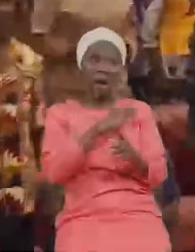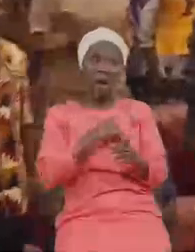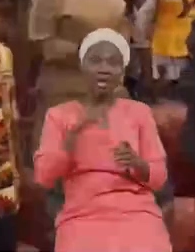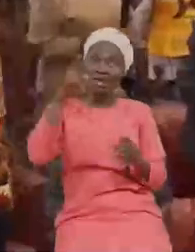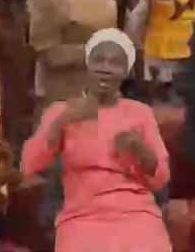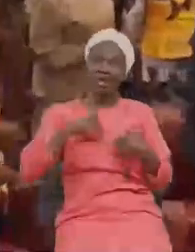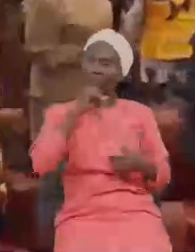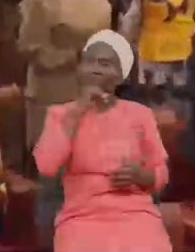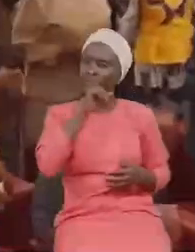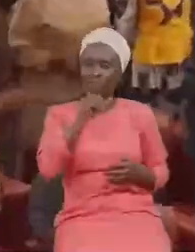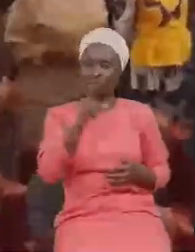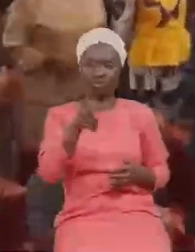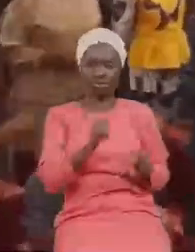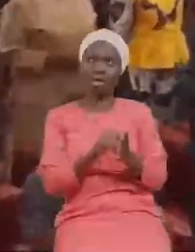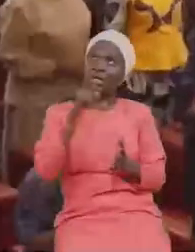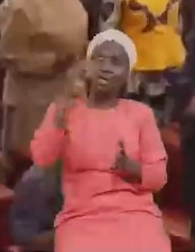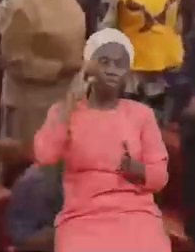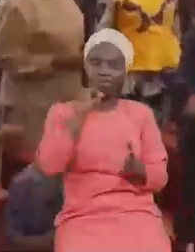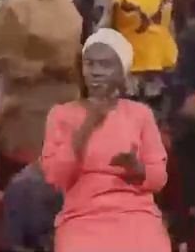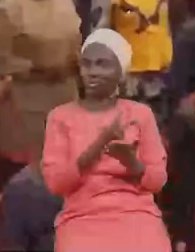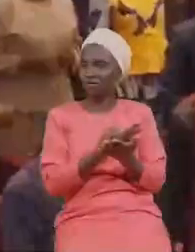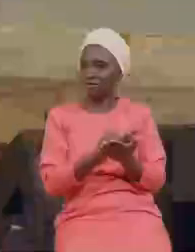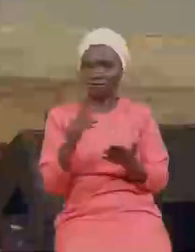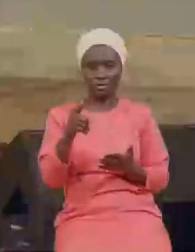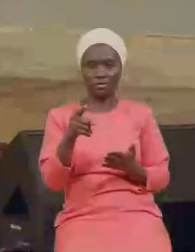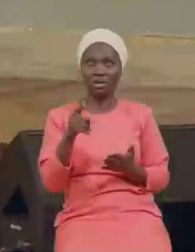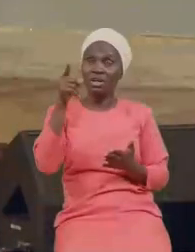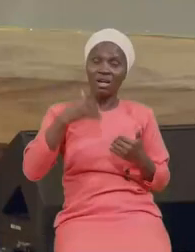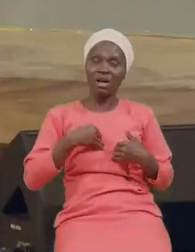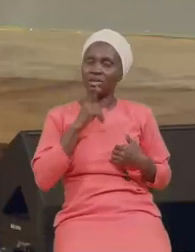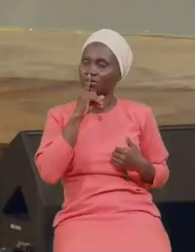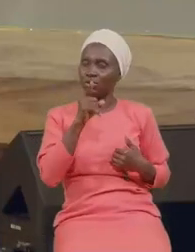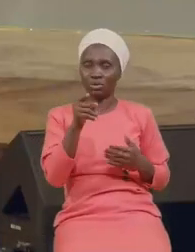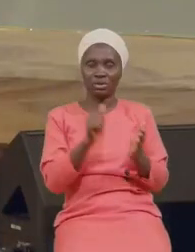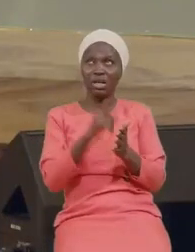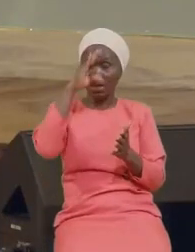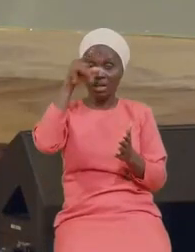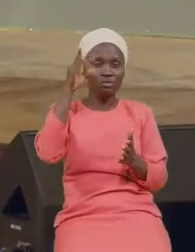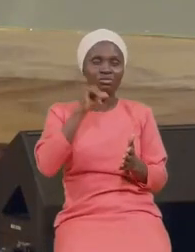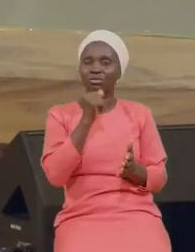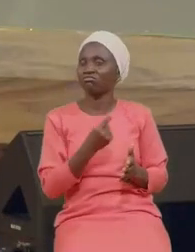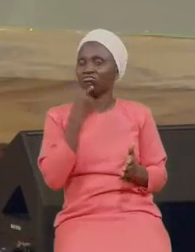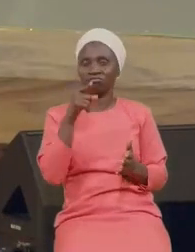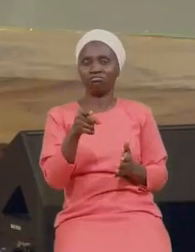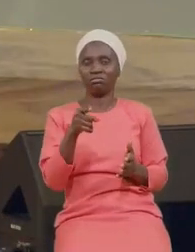qu'il ne te délaissera pas état assuré qu'il ne t'abandonnera pas été assuré